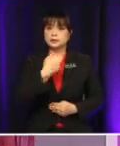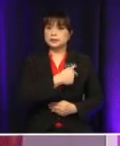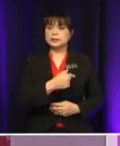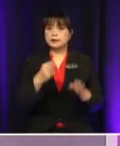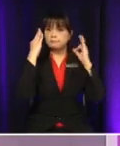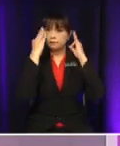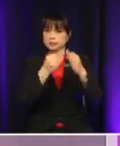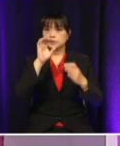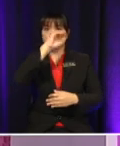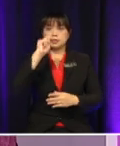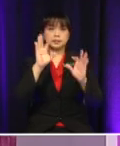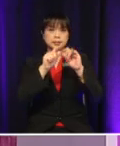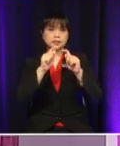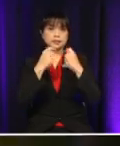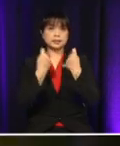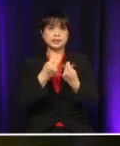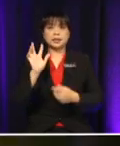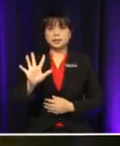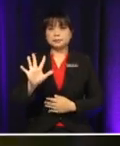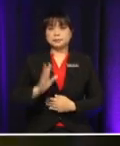tingkatan 5 bulan